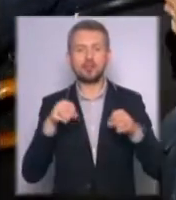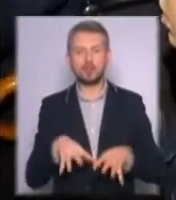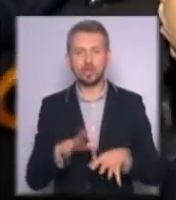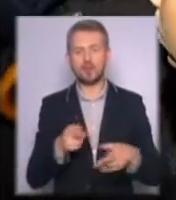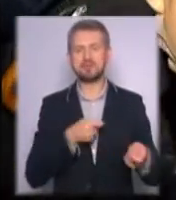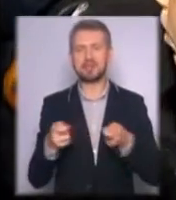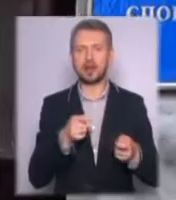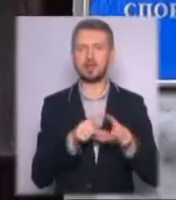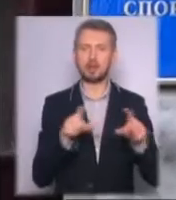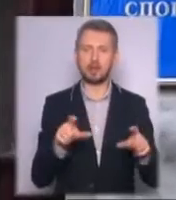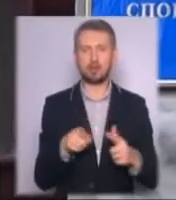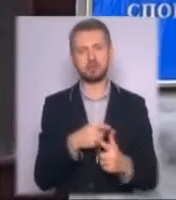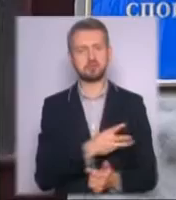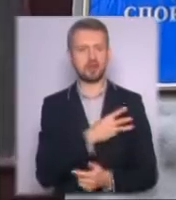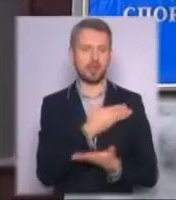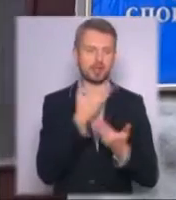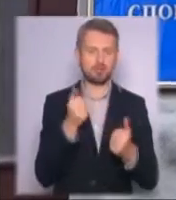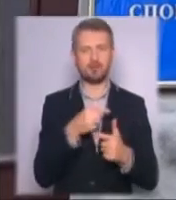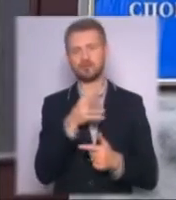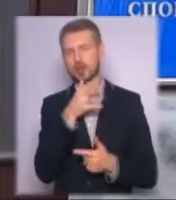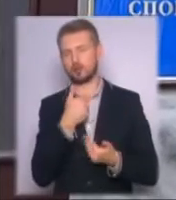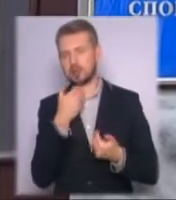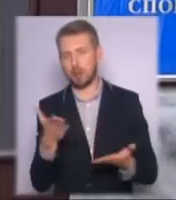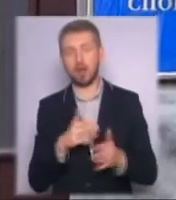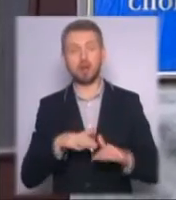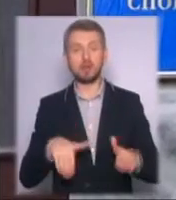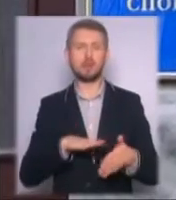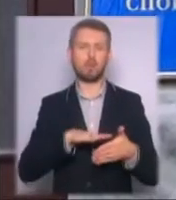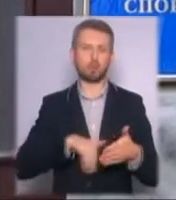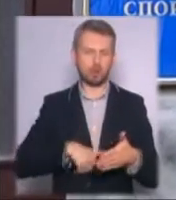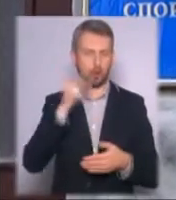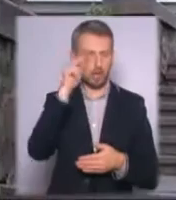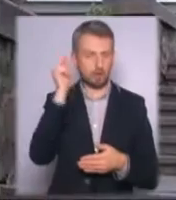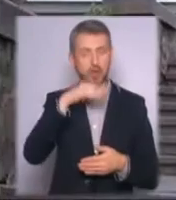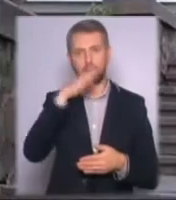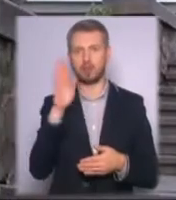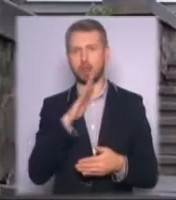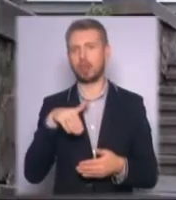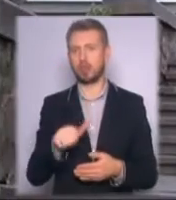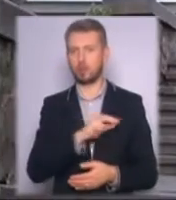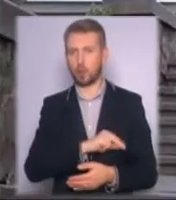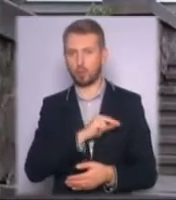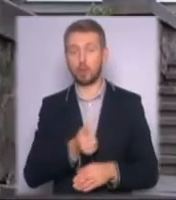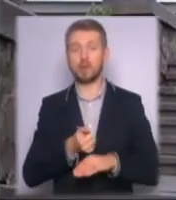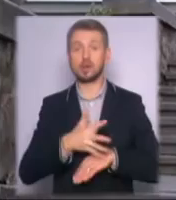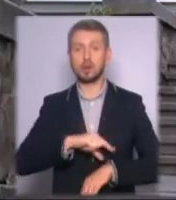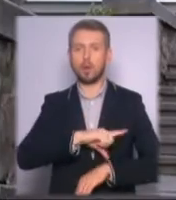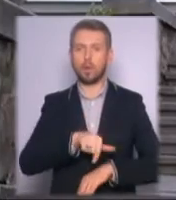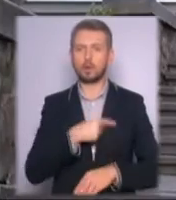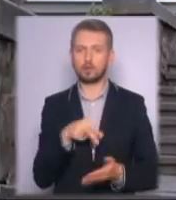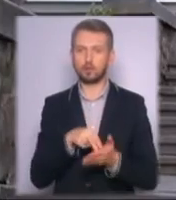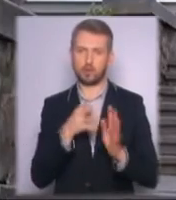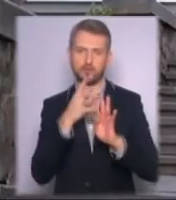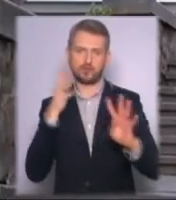то бажання чи часу. Діти продовжують пропускати навчання, батьки – роботу та по кілька годин безрадісно нудитись у задушливих коридорах.